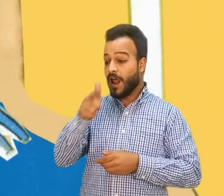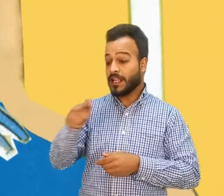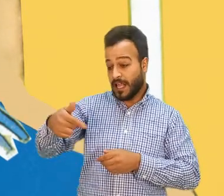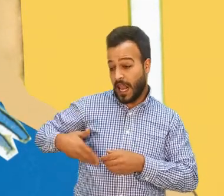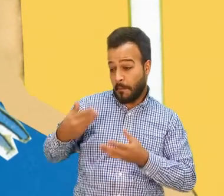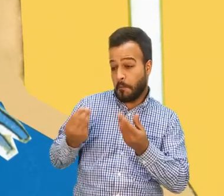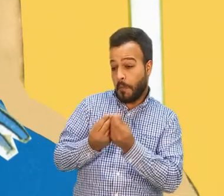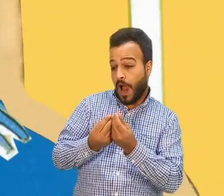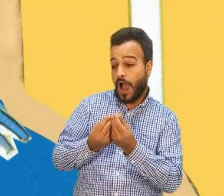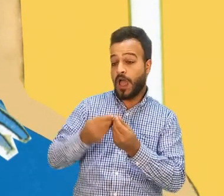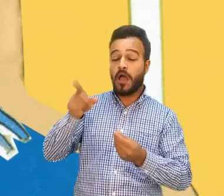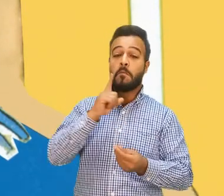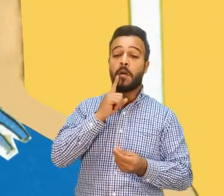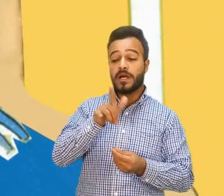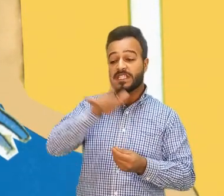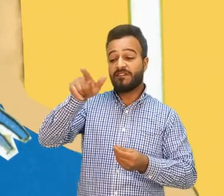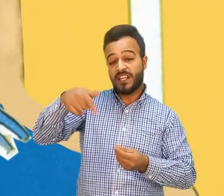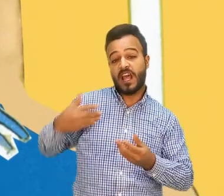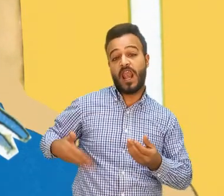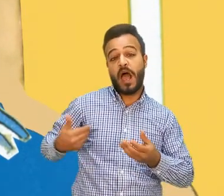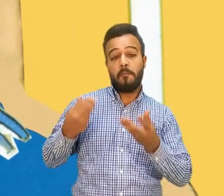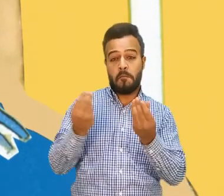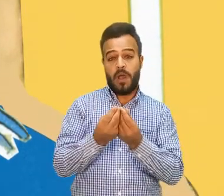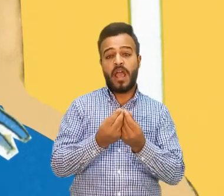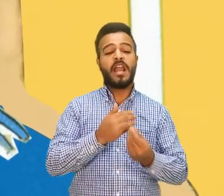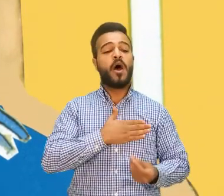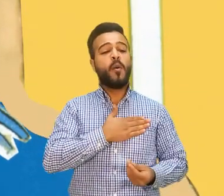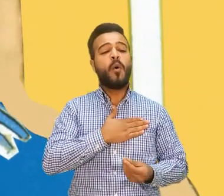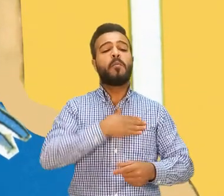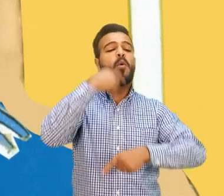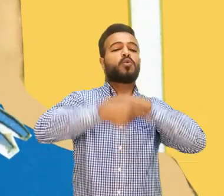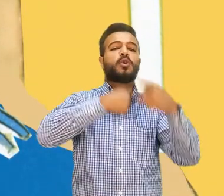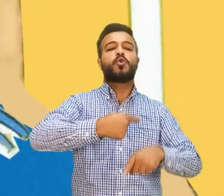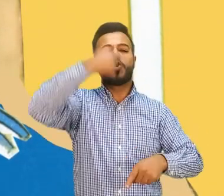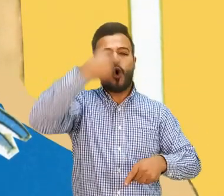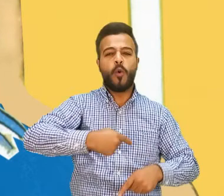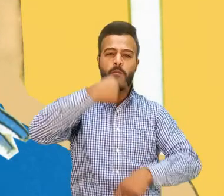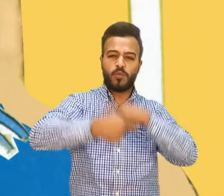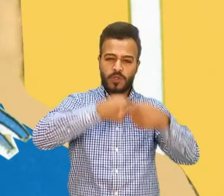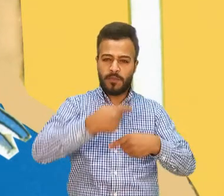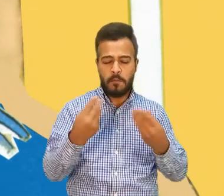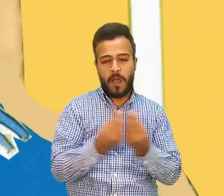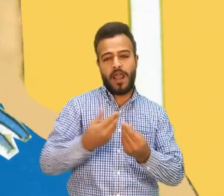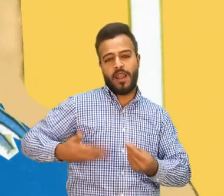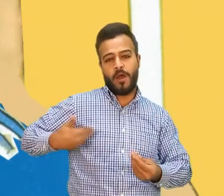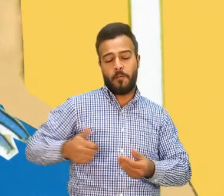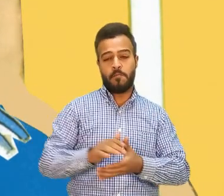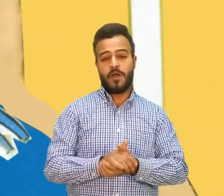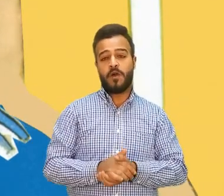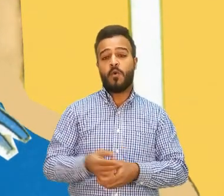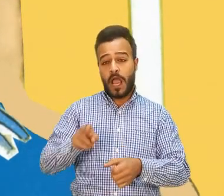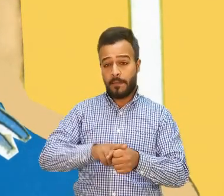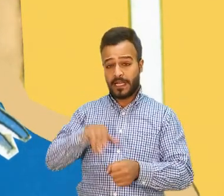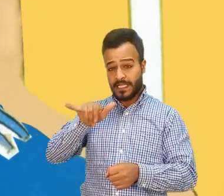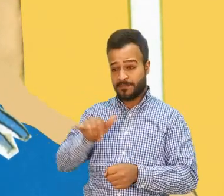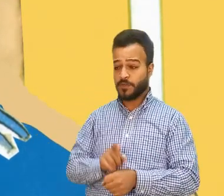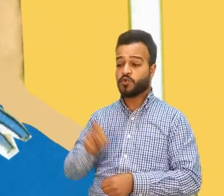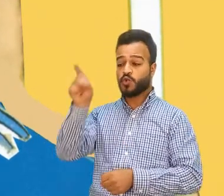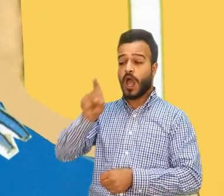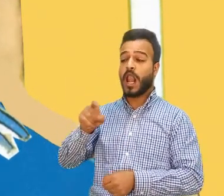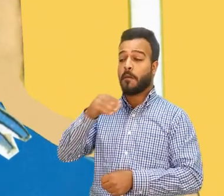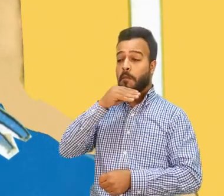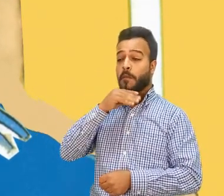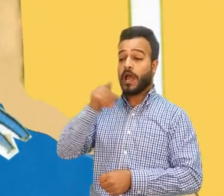فقط عندما تسافر ماما، أنا أحب أن تلعب معي كل يوم. ثم سألته: